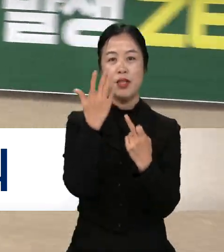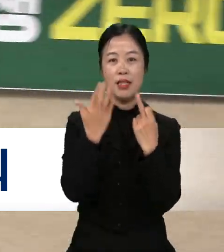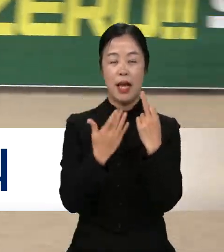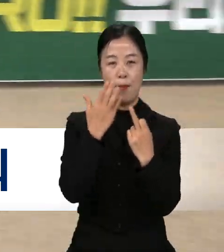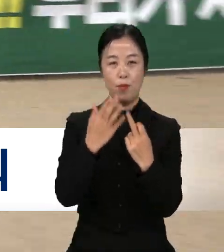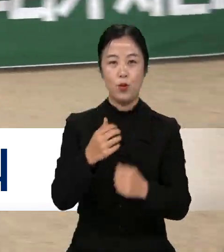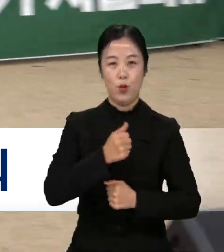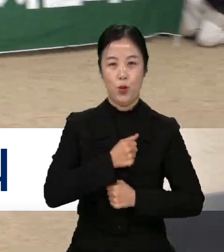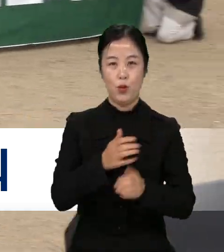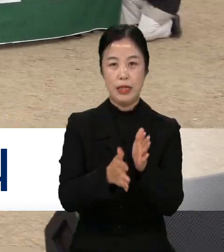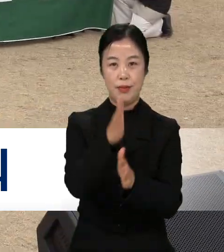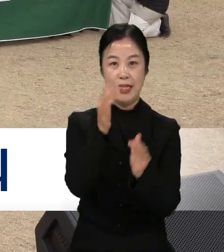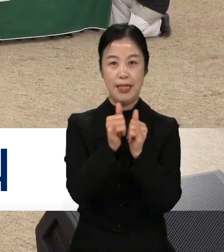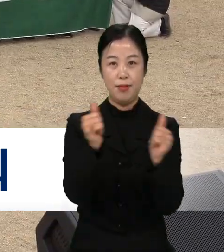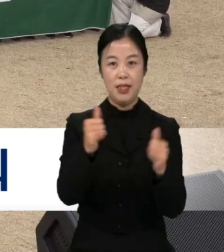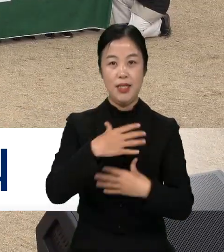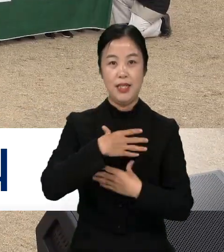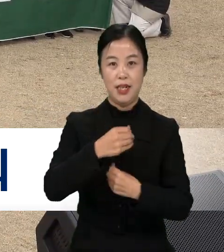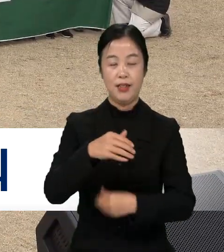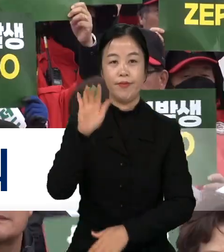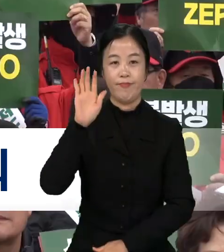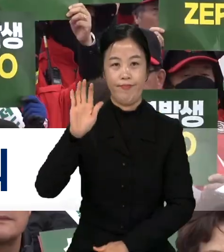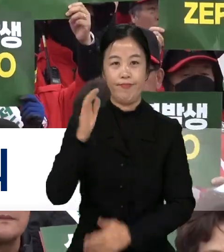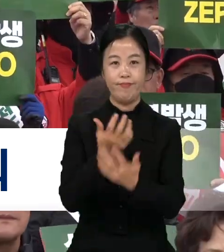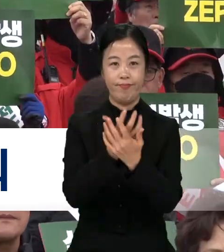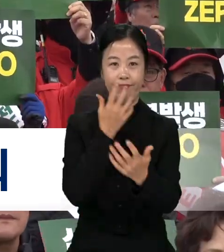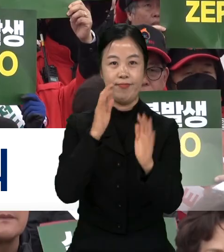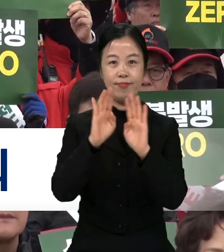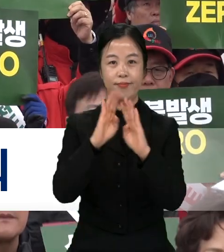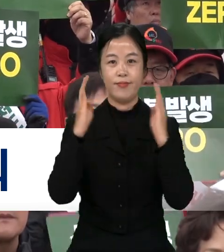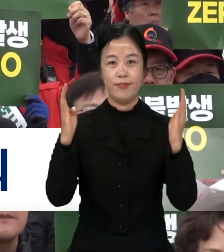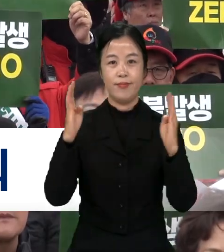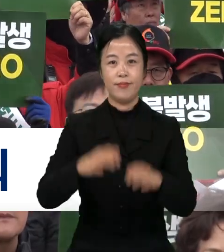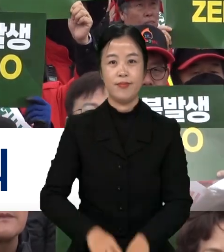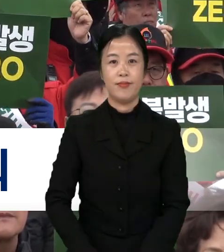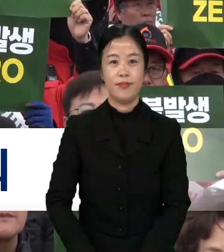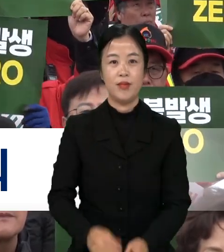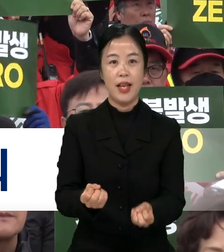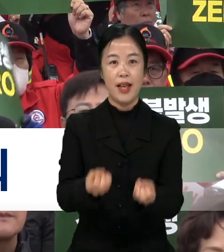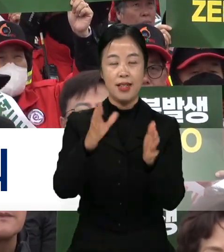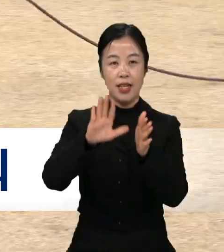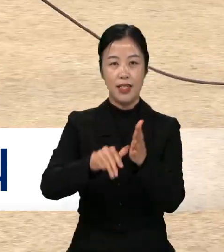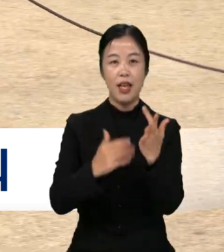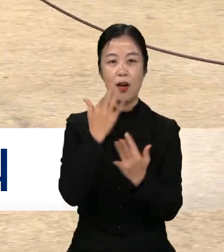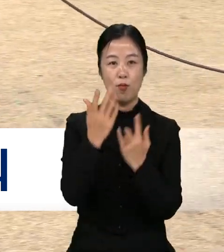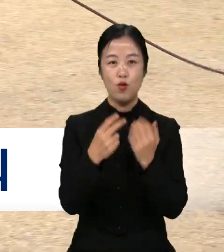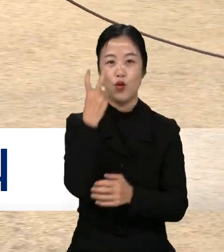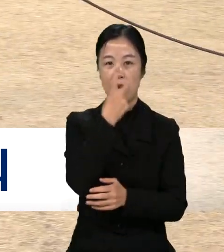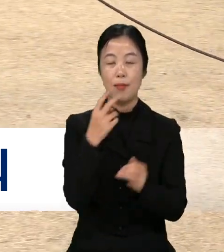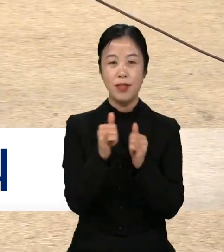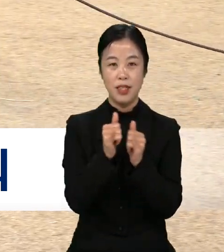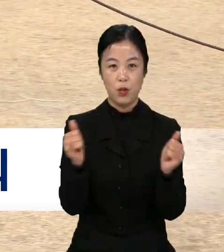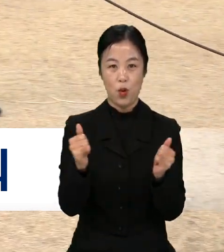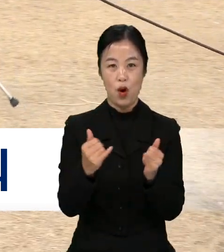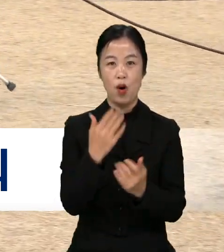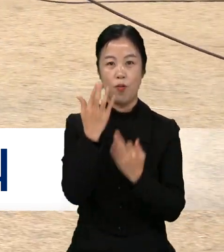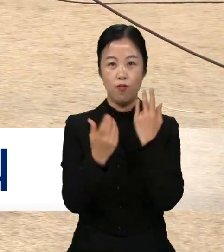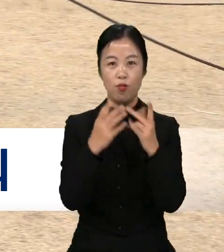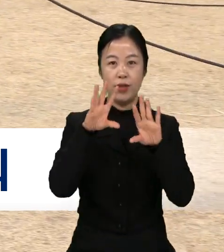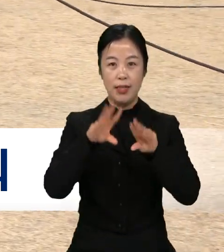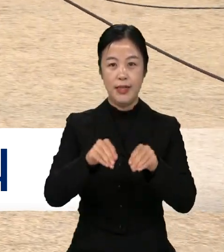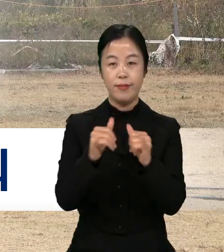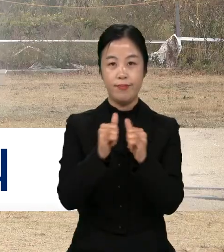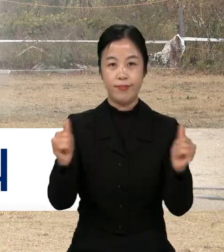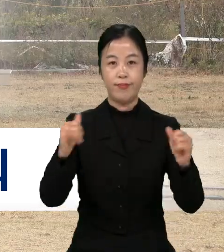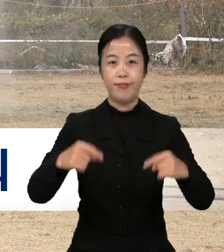포항시는 16일 산불 예방 시민 안전 결의 대회를 개최했습니다. 이날 행사에는 산불 감시원, 산불 전문